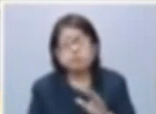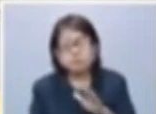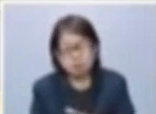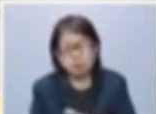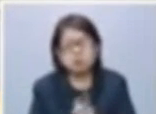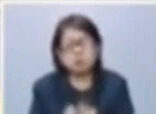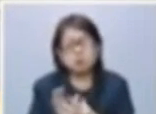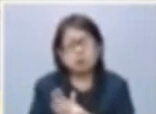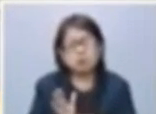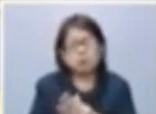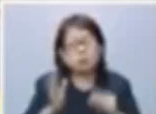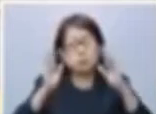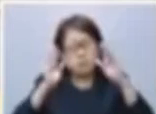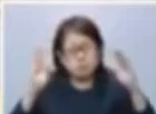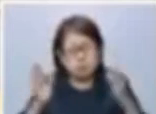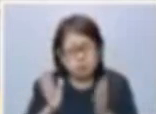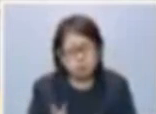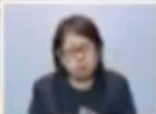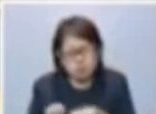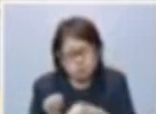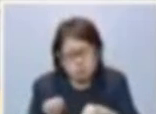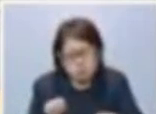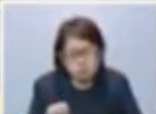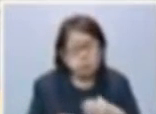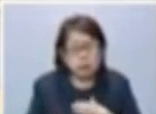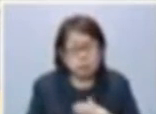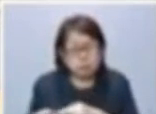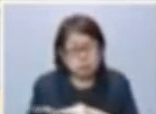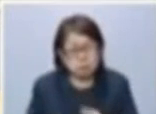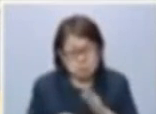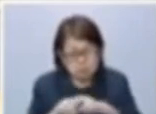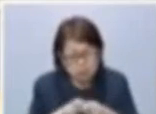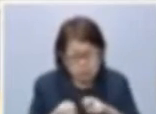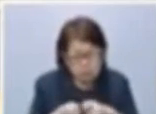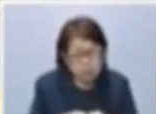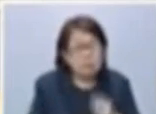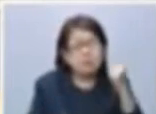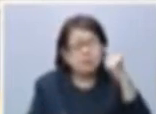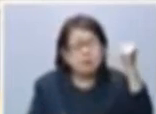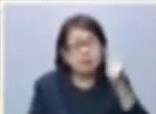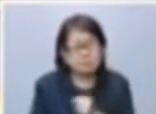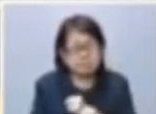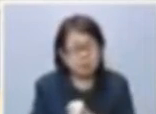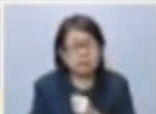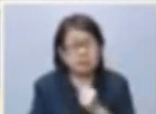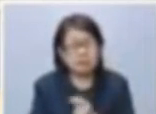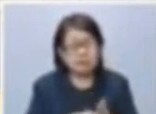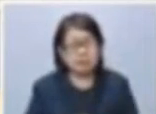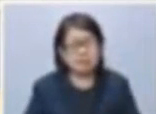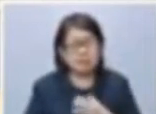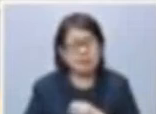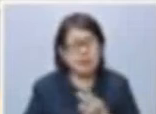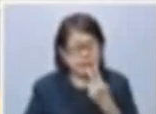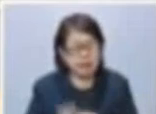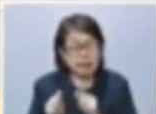รู้ในการที่จะเตรียมการว่าถ้ามันจะมีเกิดขึ้นอีกนี่ควรจะทำอย่างไรดิฉันไม่อยากเห็นในอำเภอยางชุ